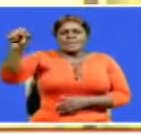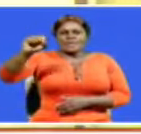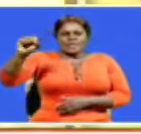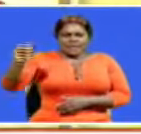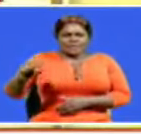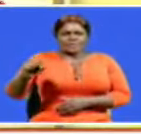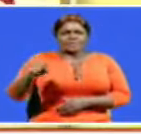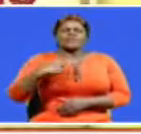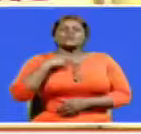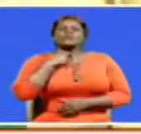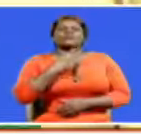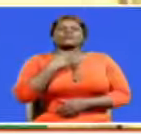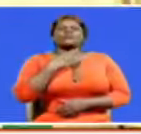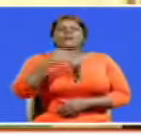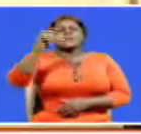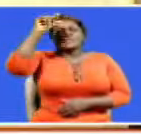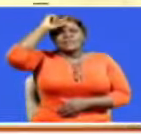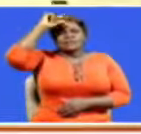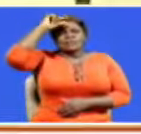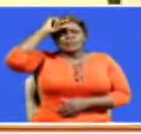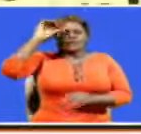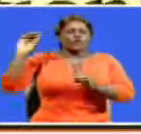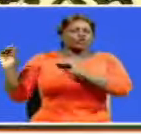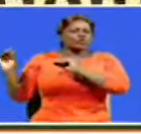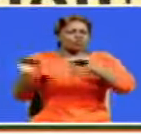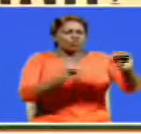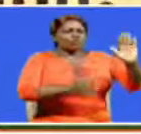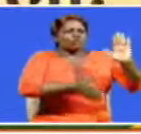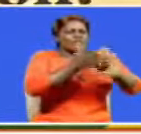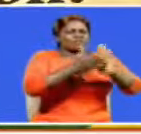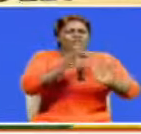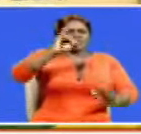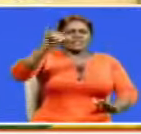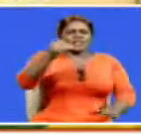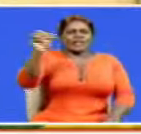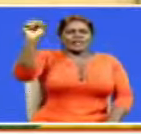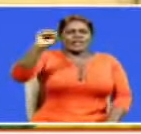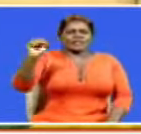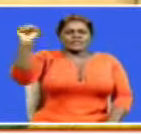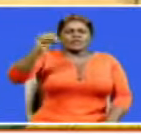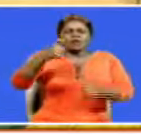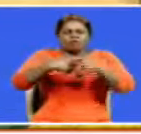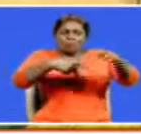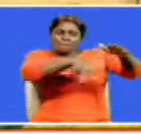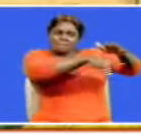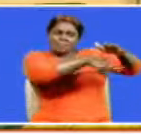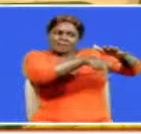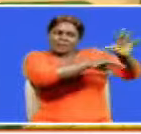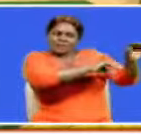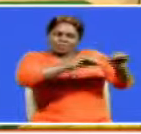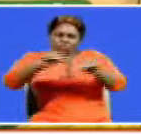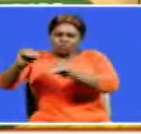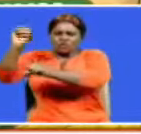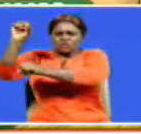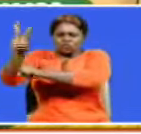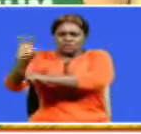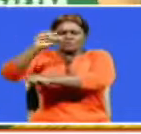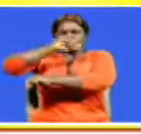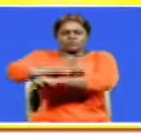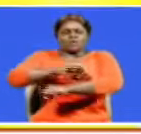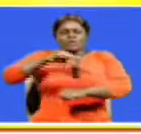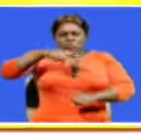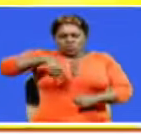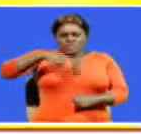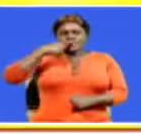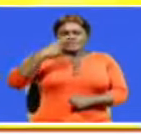Kelo Misori alitaka serikali kuhamisha mara moja sekondari msingi kutoka shule za msingi hadi sekondari. We are